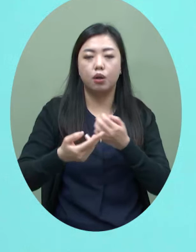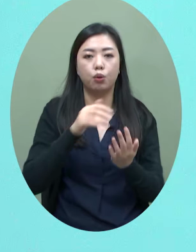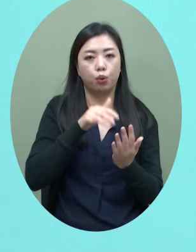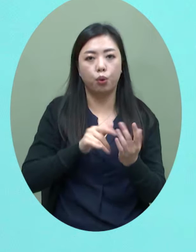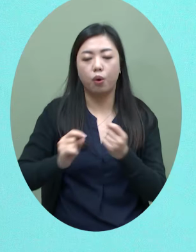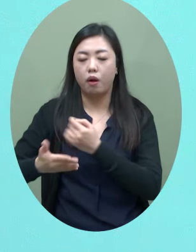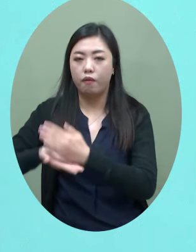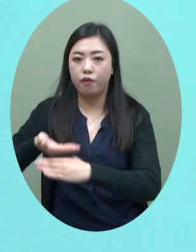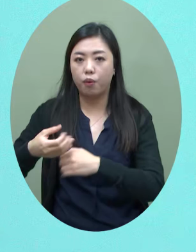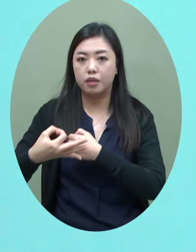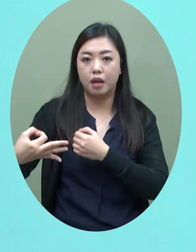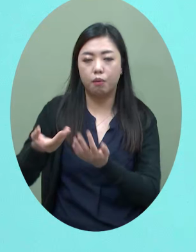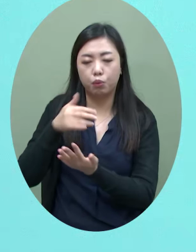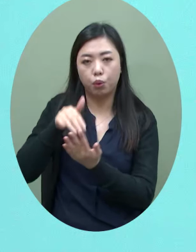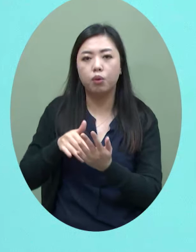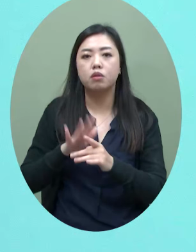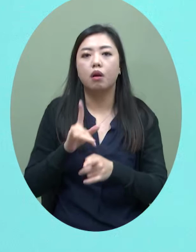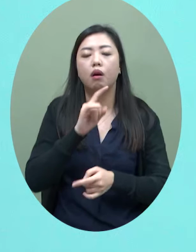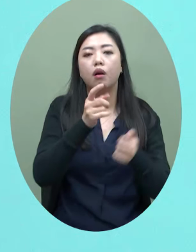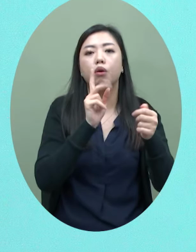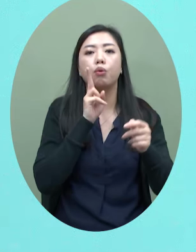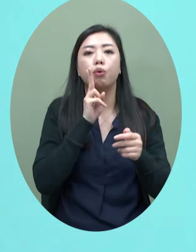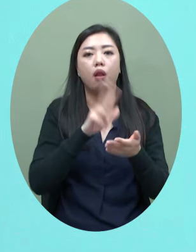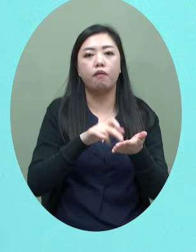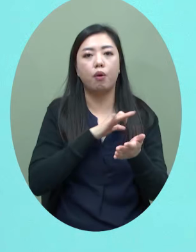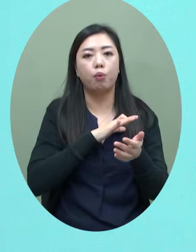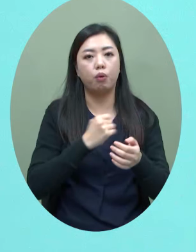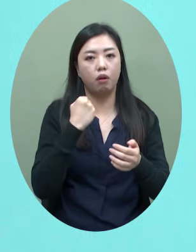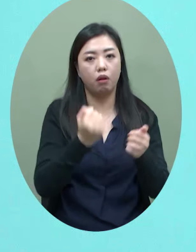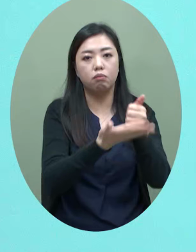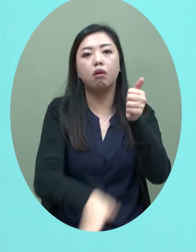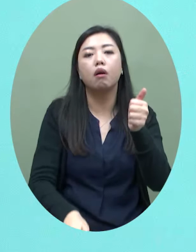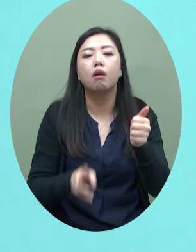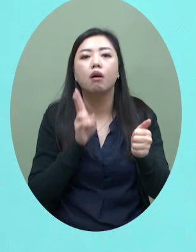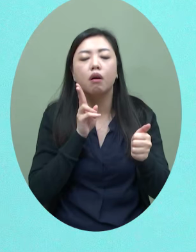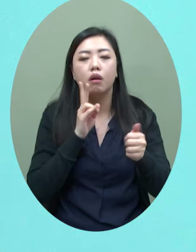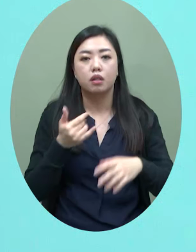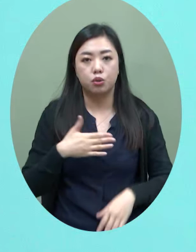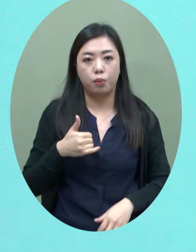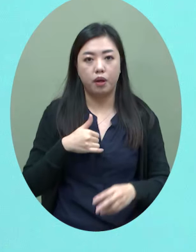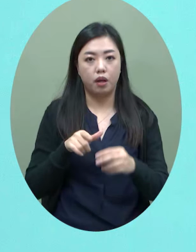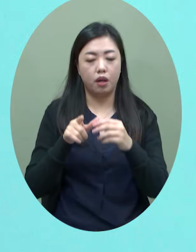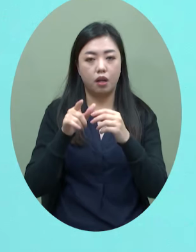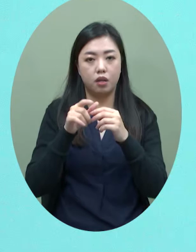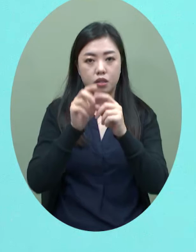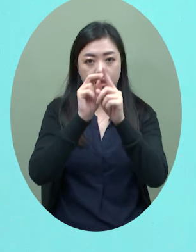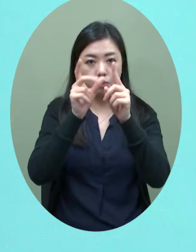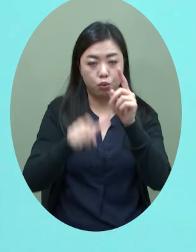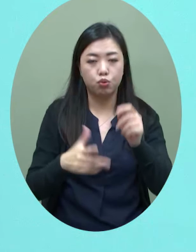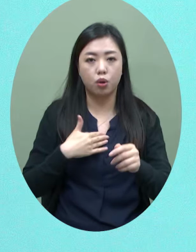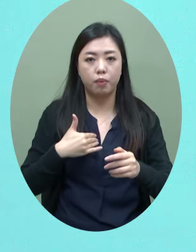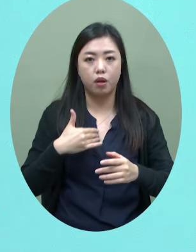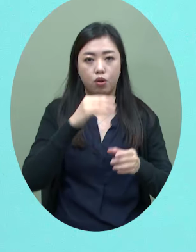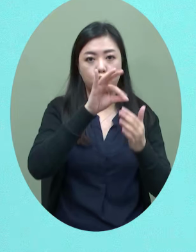唔尊重立法會嘅審議嘅功能啦。咁但係由於未來12個月要進行3場選舉，我